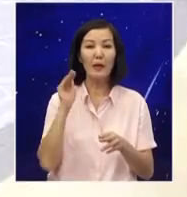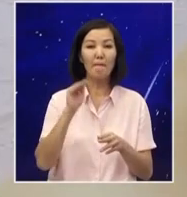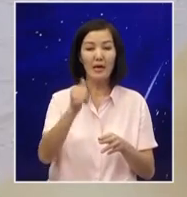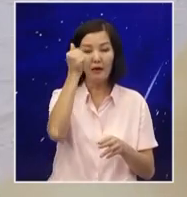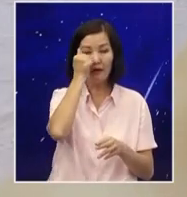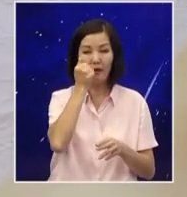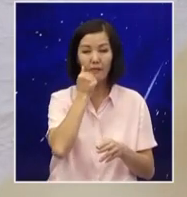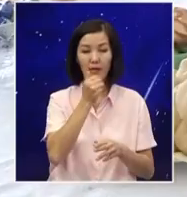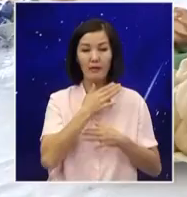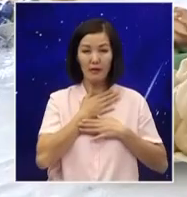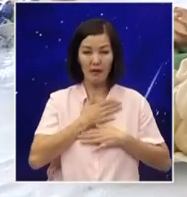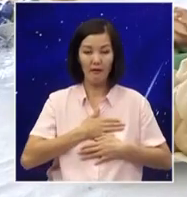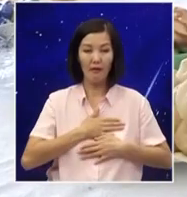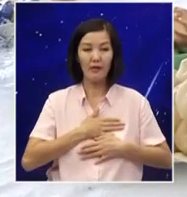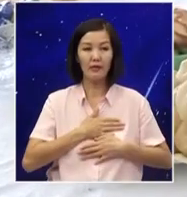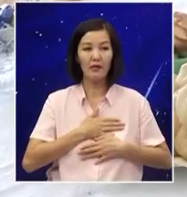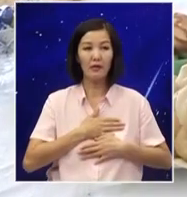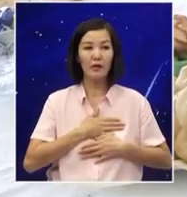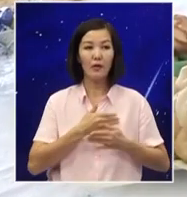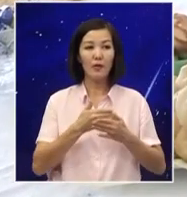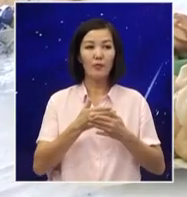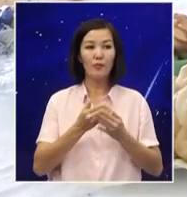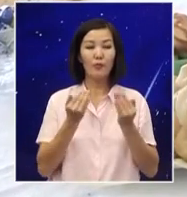мың шүкіршілік етеді. Біз осыған дейін